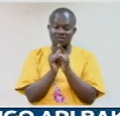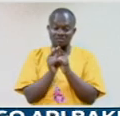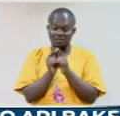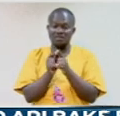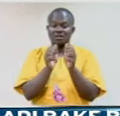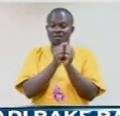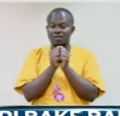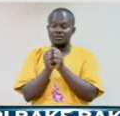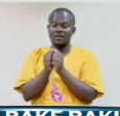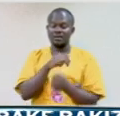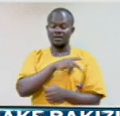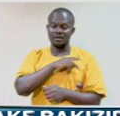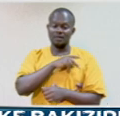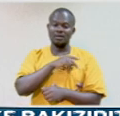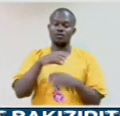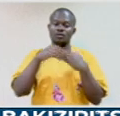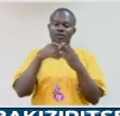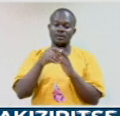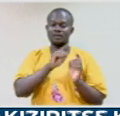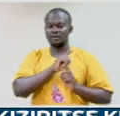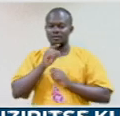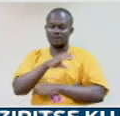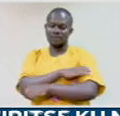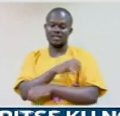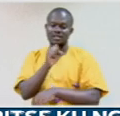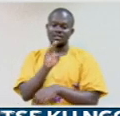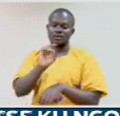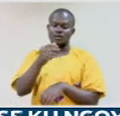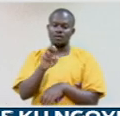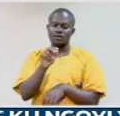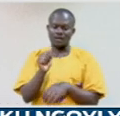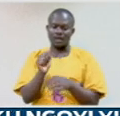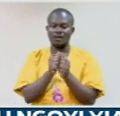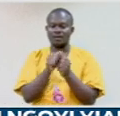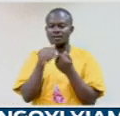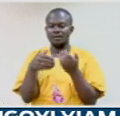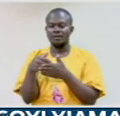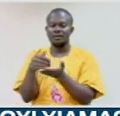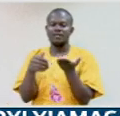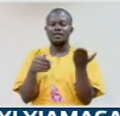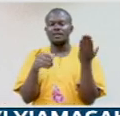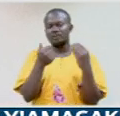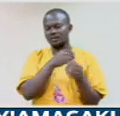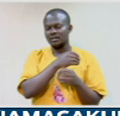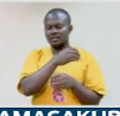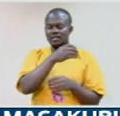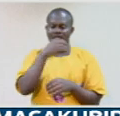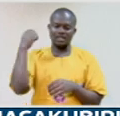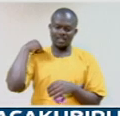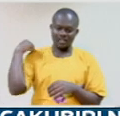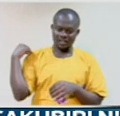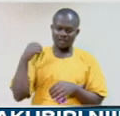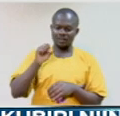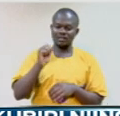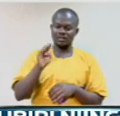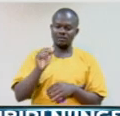inama na Prefe Bukibaruta umuyobozi wa Jandarumori Kapiteni Sebuhura abandi bategetsi barimo Colonel Simba barimo